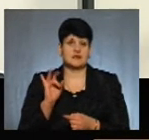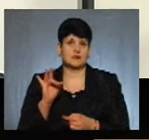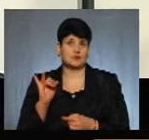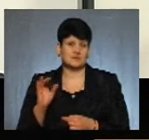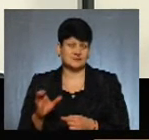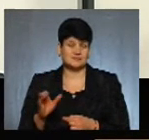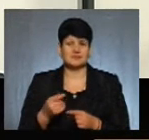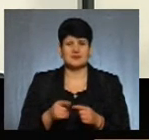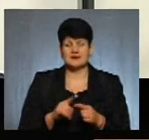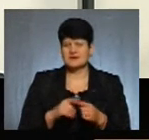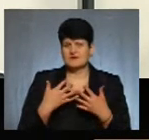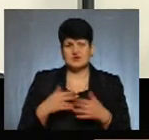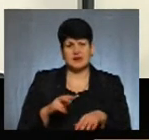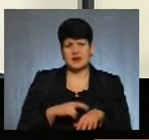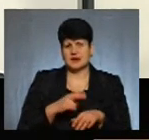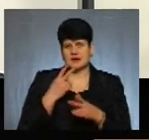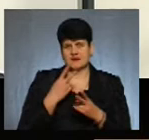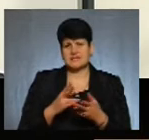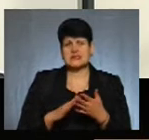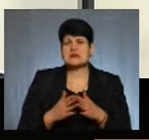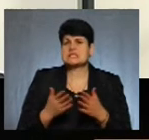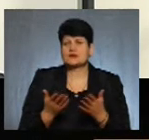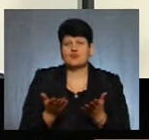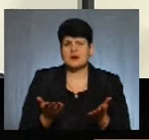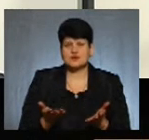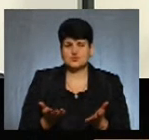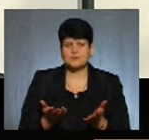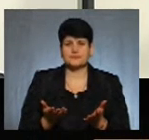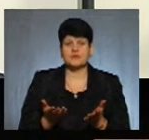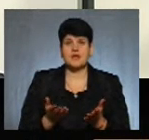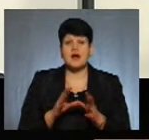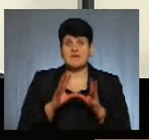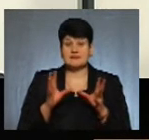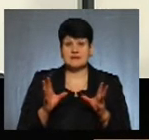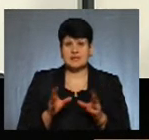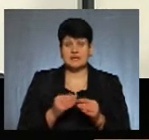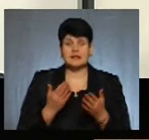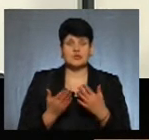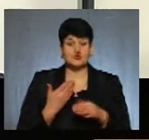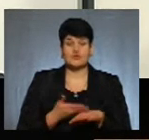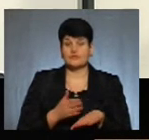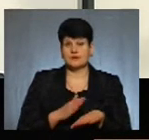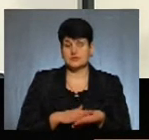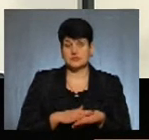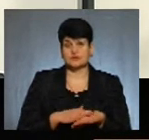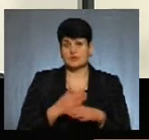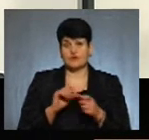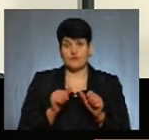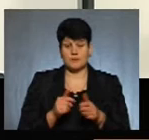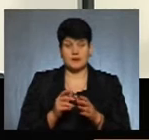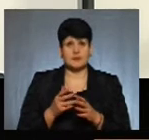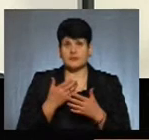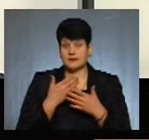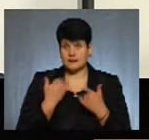препарати. Ну, це вже теж лікар дивиться від ситуації. А взагалі, якщо неважкий форма перебігу,